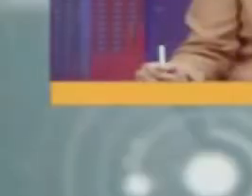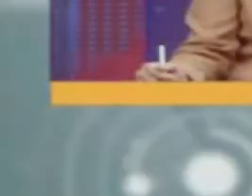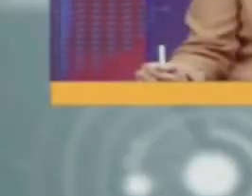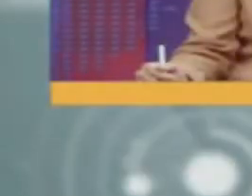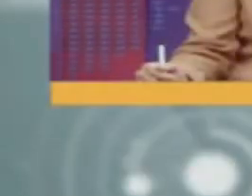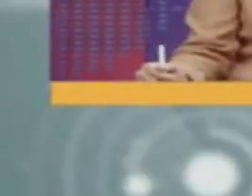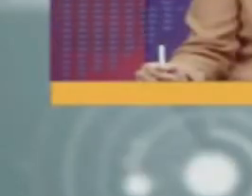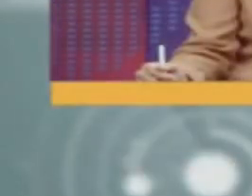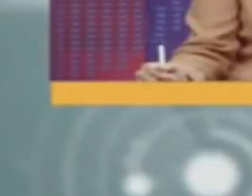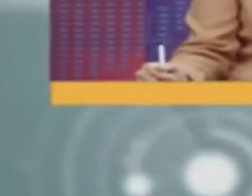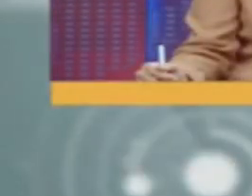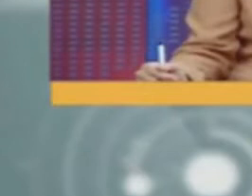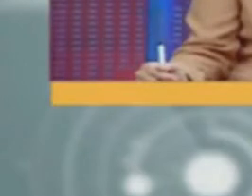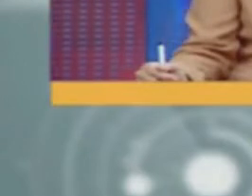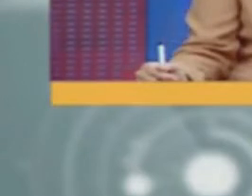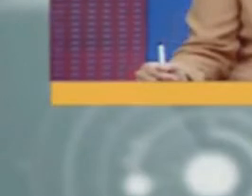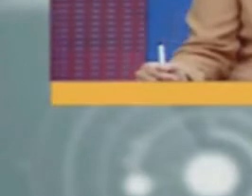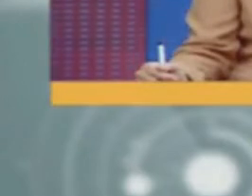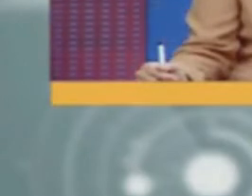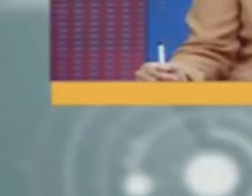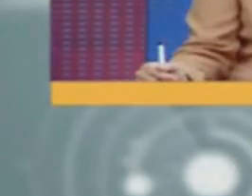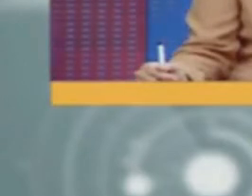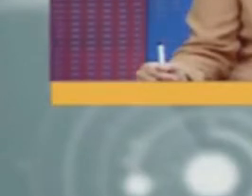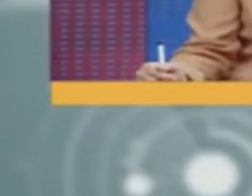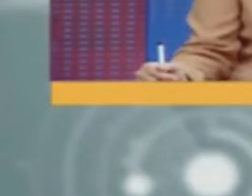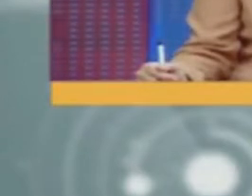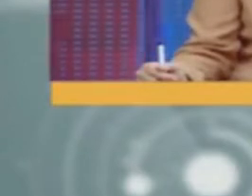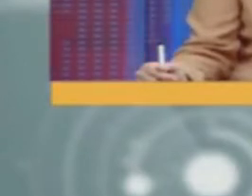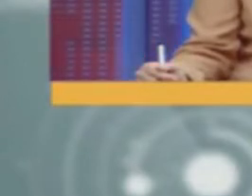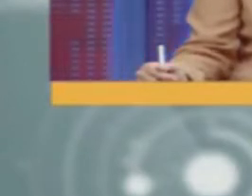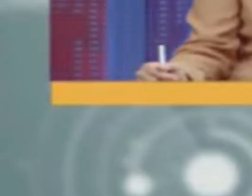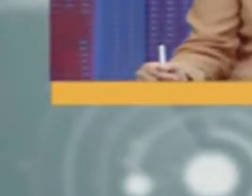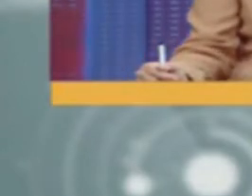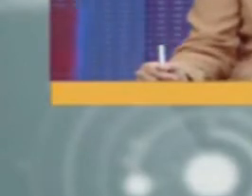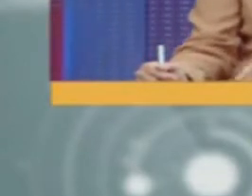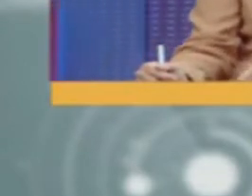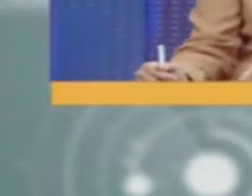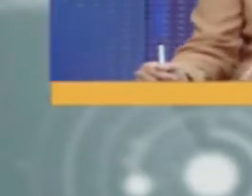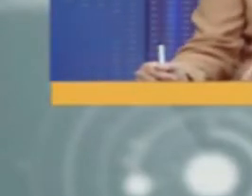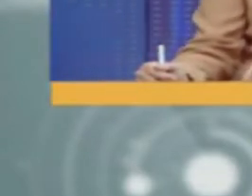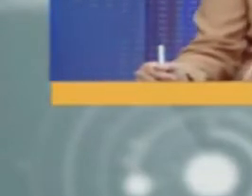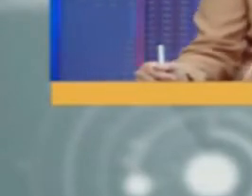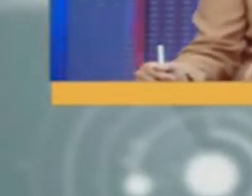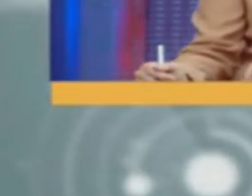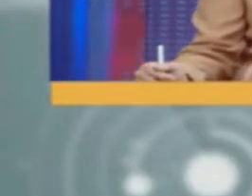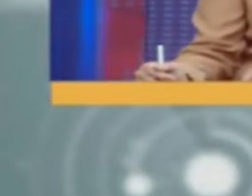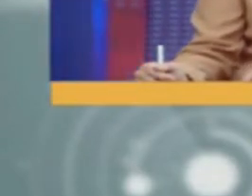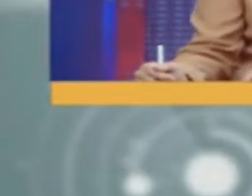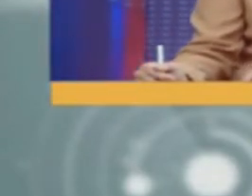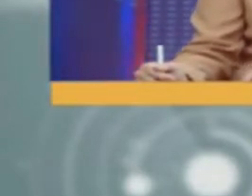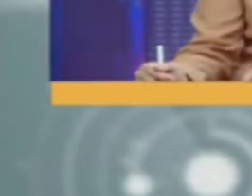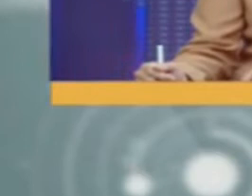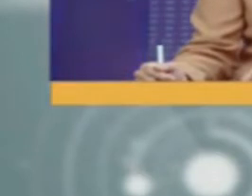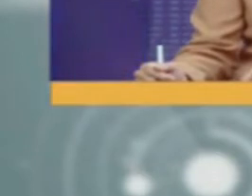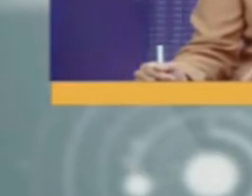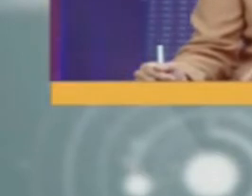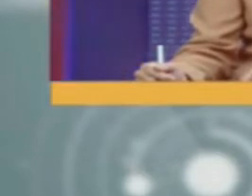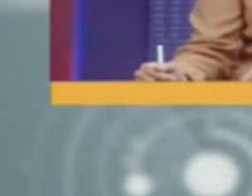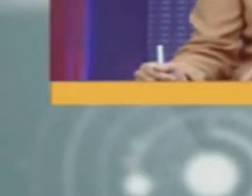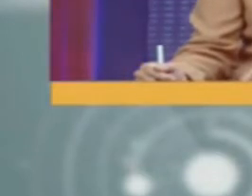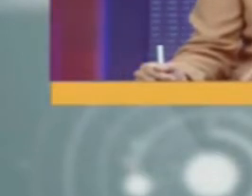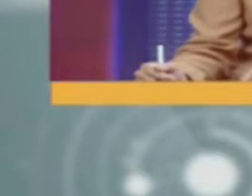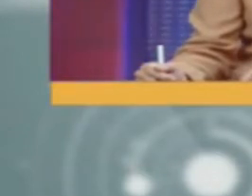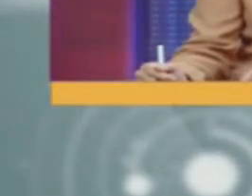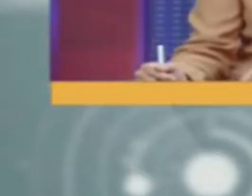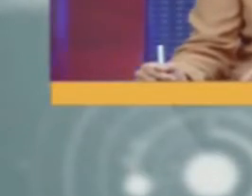الزميلة العزيزة شهناز جويش والزميلة العزيزة مذيعة لغة الإشارة دكتورة هالة محفوظ. بصبح عليكم صباح صباح الخير عليكي شهناز،